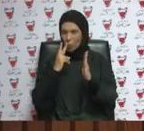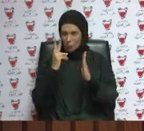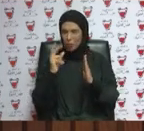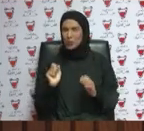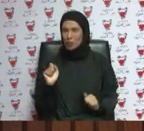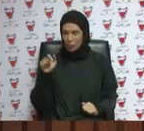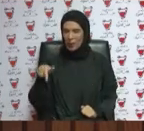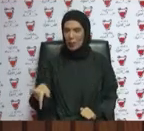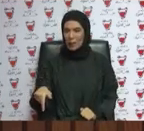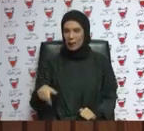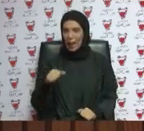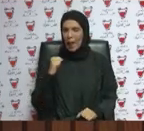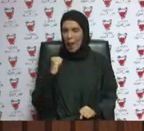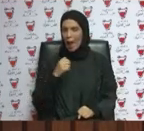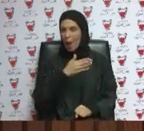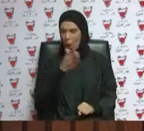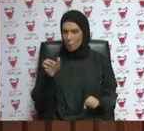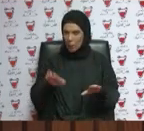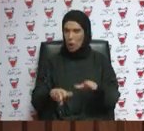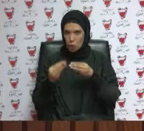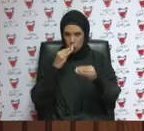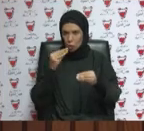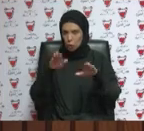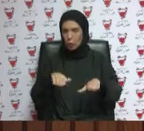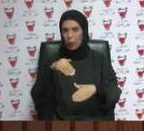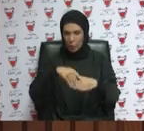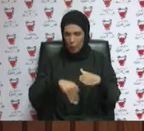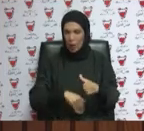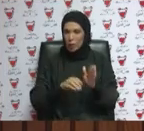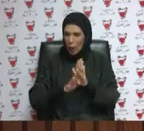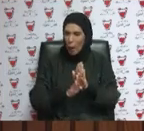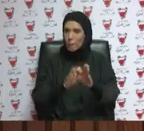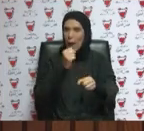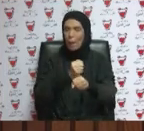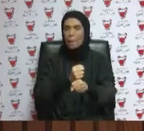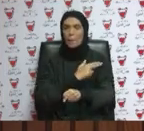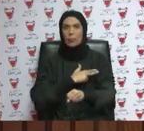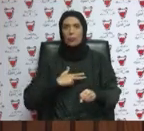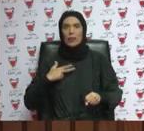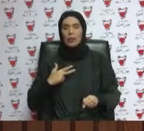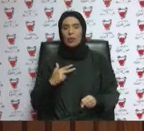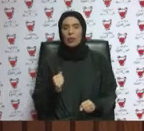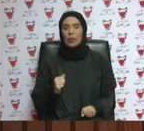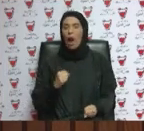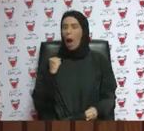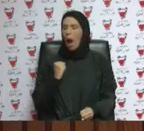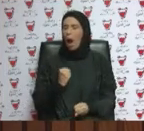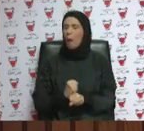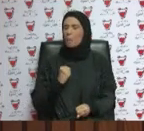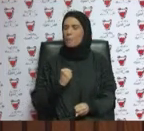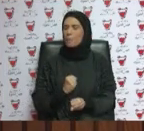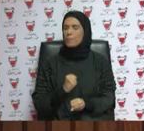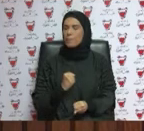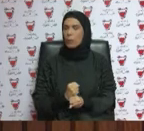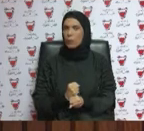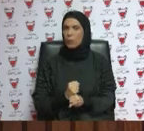احنا اليوم دورنا كمشرعين معالي الرئيس يجب ان نكون داعمين لاداء الحكومه، يجب ان نعطيهم المساحه انهم يعملون، يجب ان ما